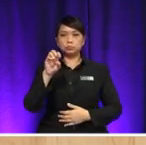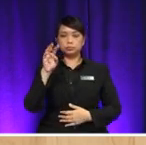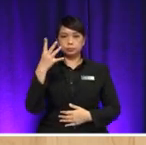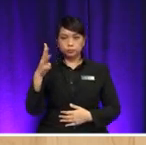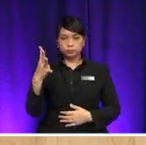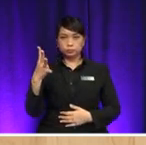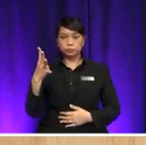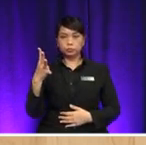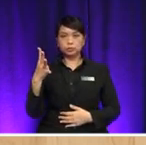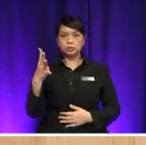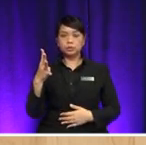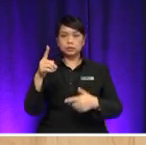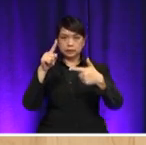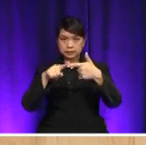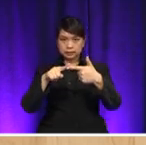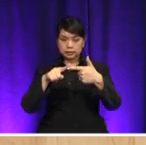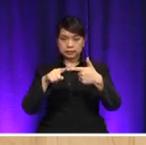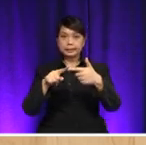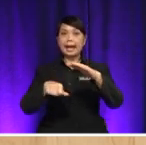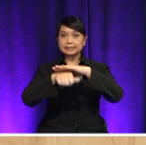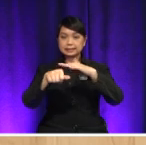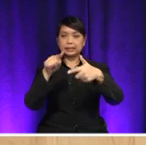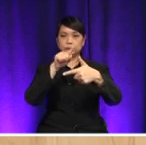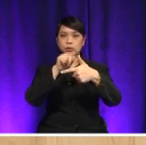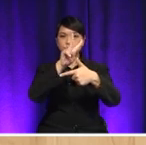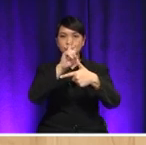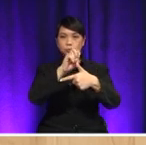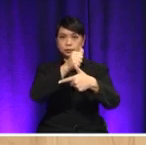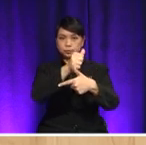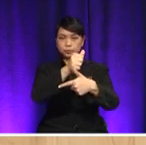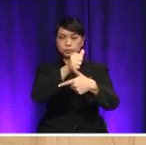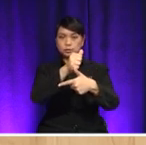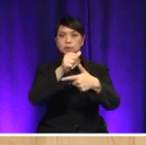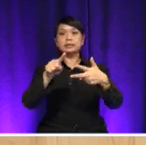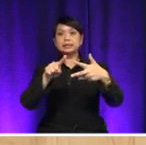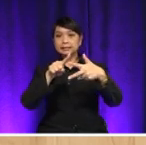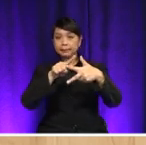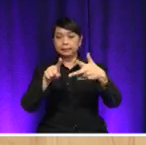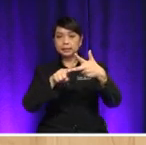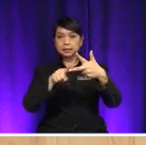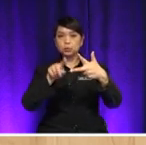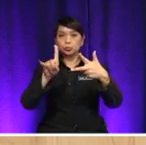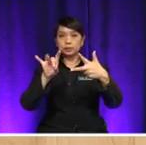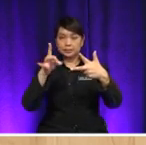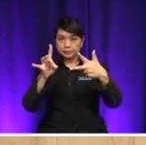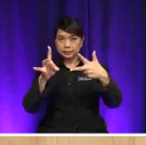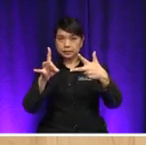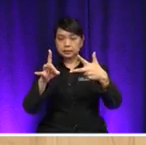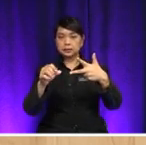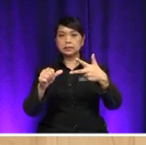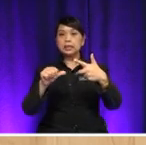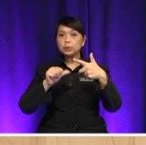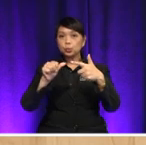2010 ialah 80 dan indeks harga pada tahun 2018 berasaskan tahun 2014 ialah 100